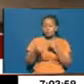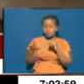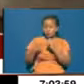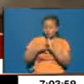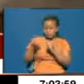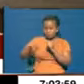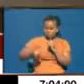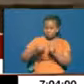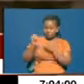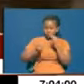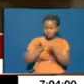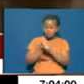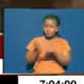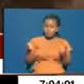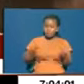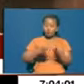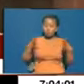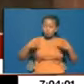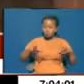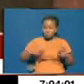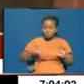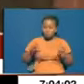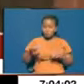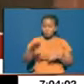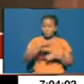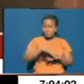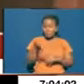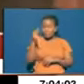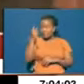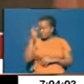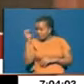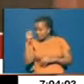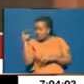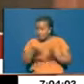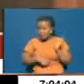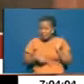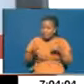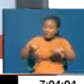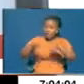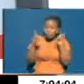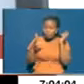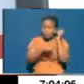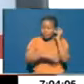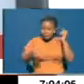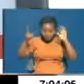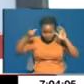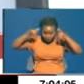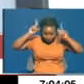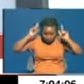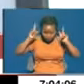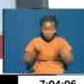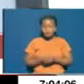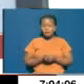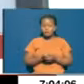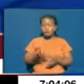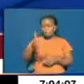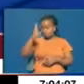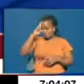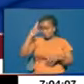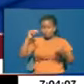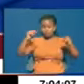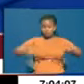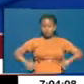kutoka kijiji cha Enkamuriaki kwa madai kuwa walikuwa wezi wa mifugo. Mkuu wa polisi katika kaunti ndogo